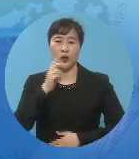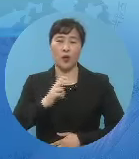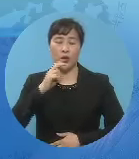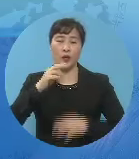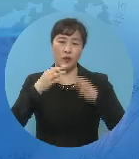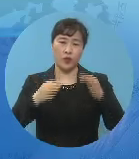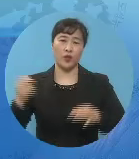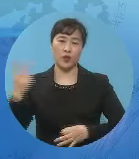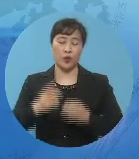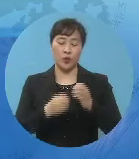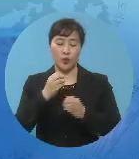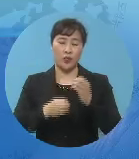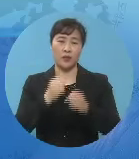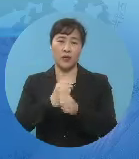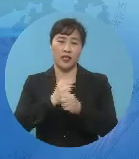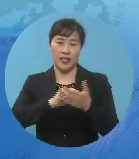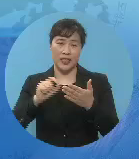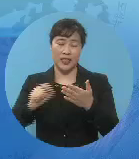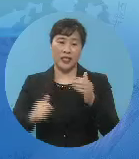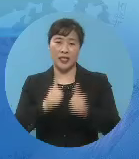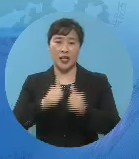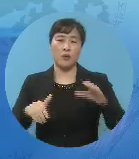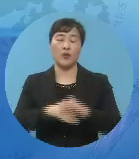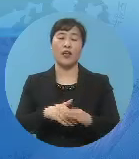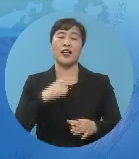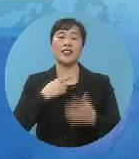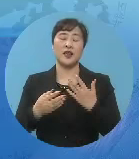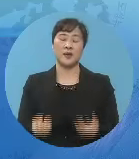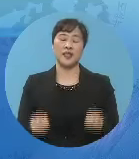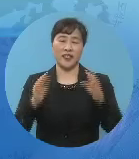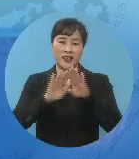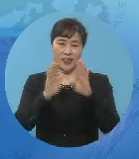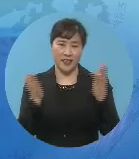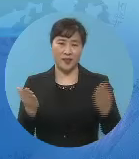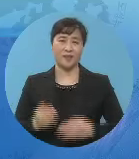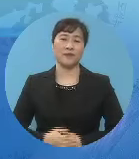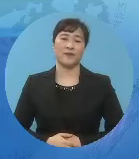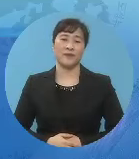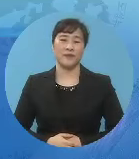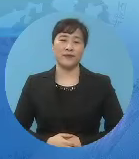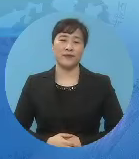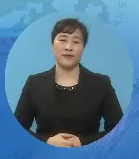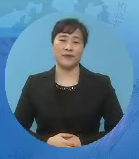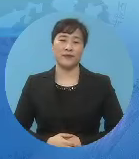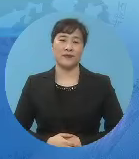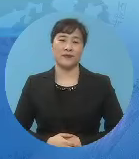동요 부르기 대회와 동시짓기 대회, 문화체험 행사 등이 펼쳐집니다.